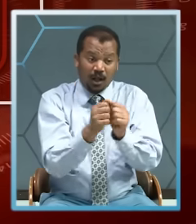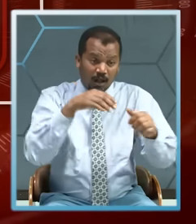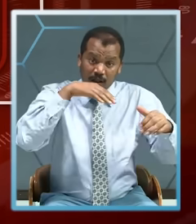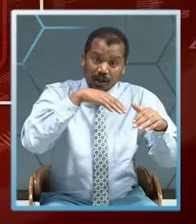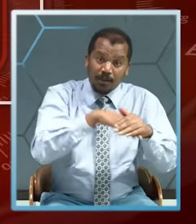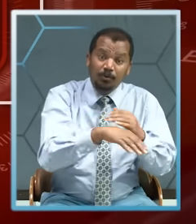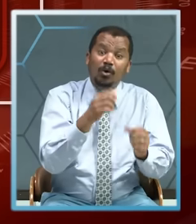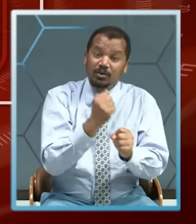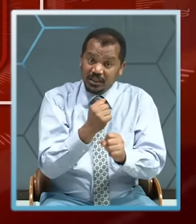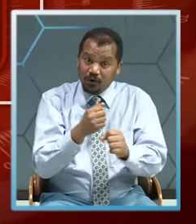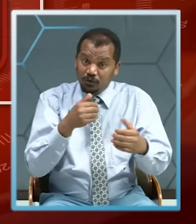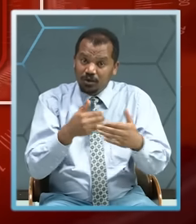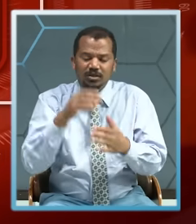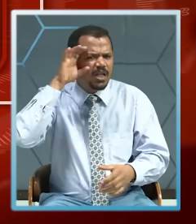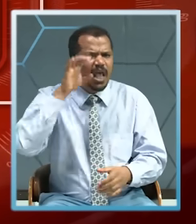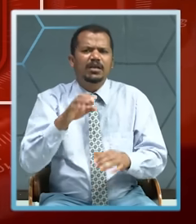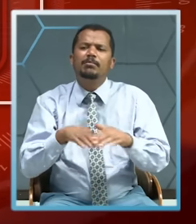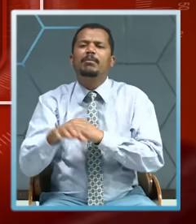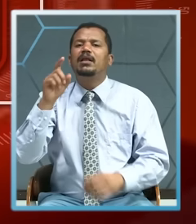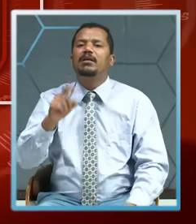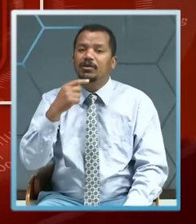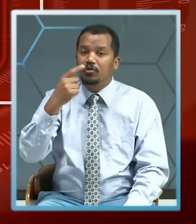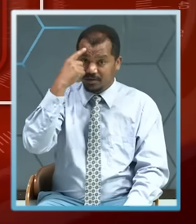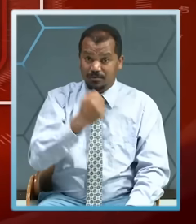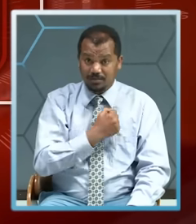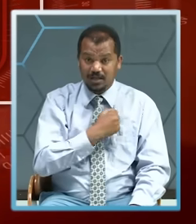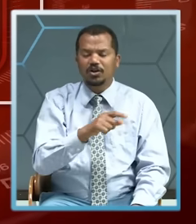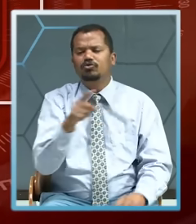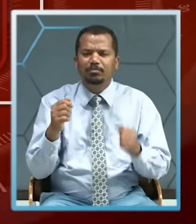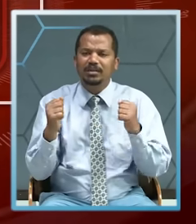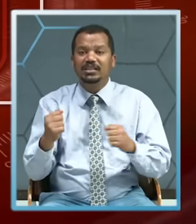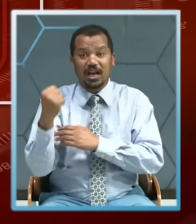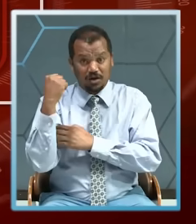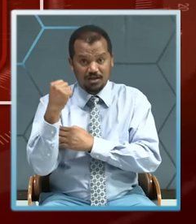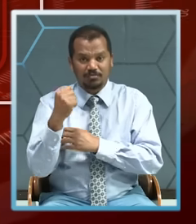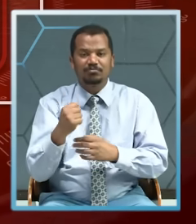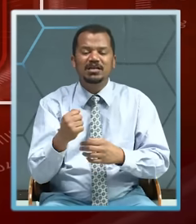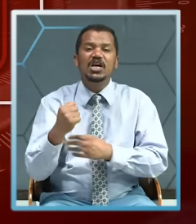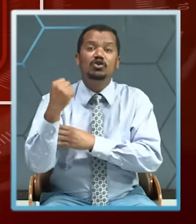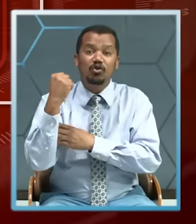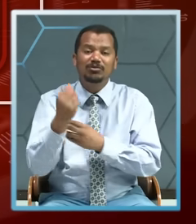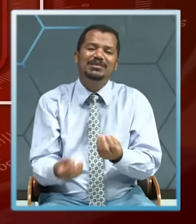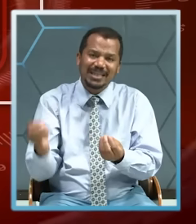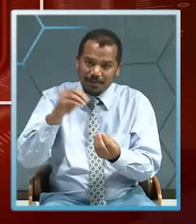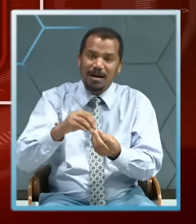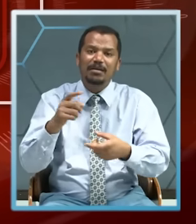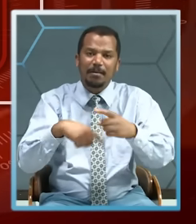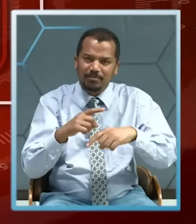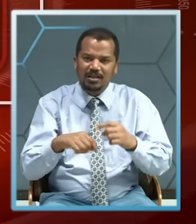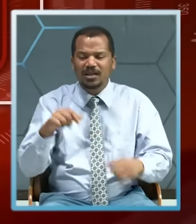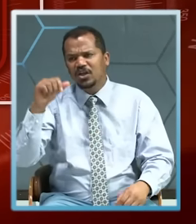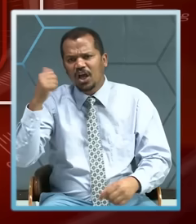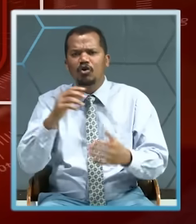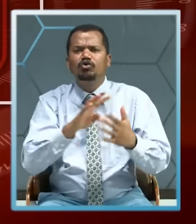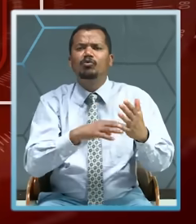ጋር ውል ገብተው እስከሰሩም ድረስ የግድ መግባት አለባቸው የሚልና እነሱም በተቻላቸው አቅም ሪሶርስም ተጨማሪ